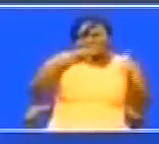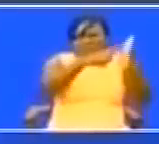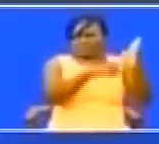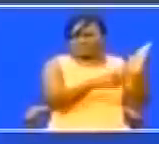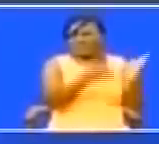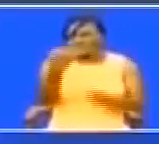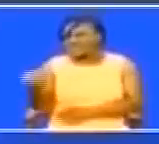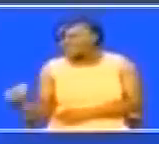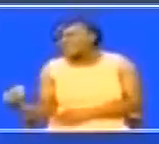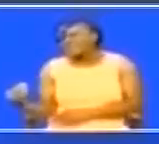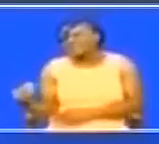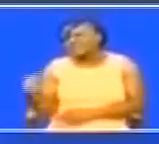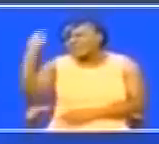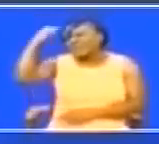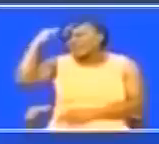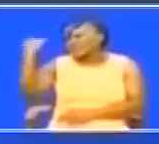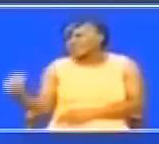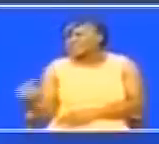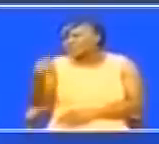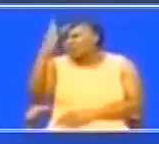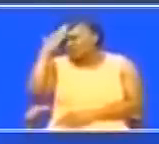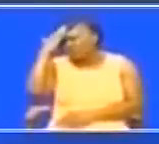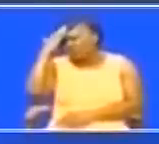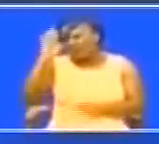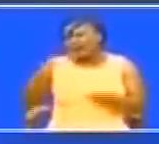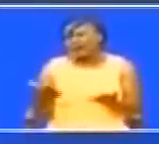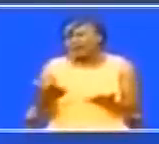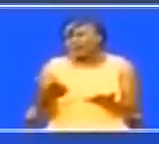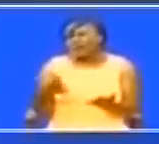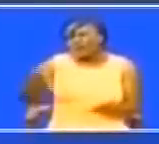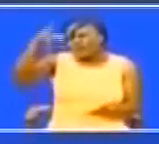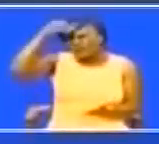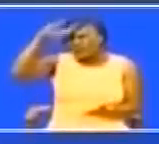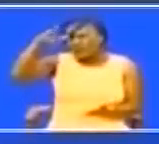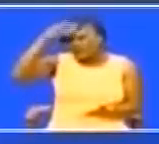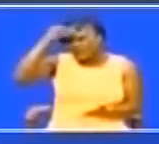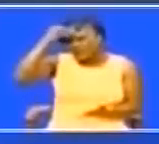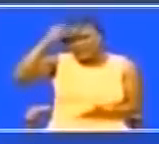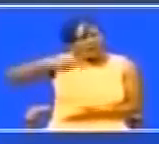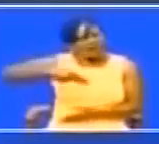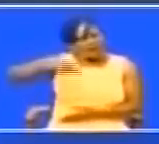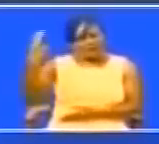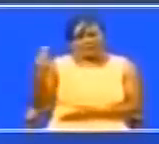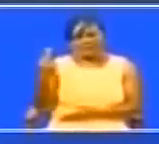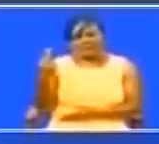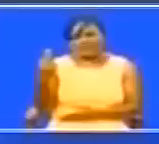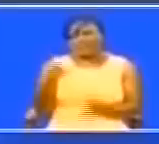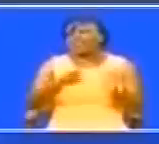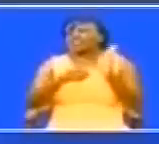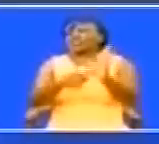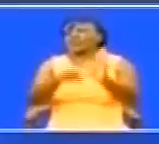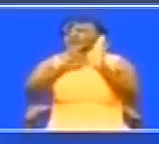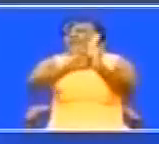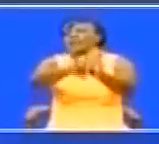Na watoto, unajua the mind ya mtoto, the absorption rate wale wanaenda shule iko very high. Tunatoa mfano